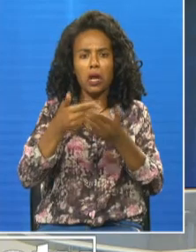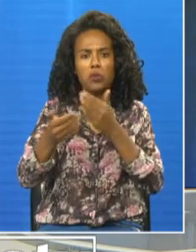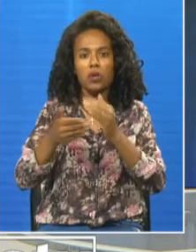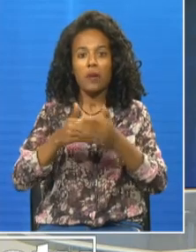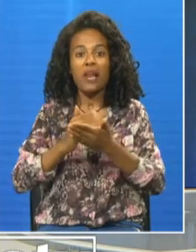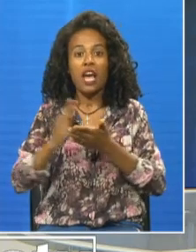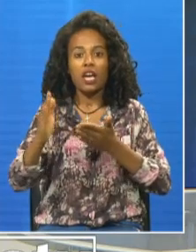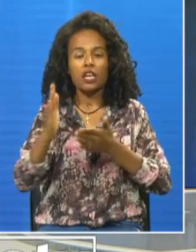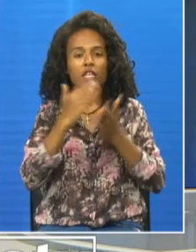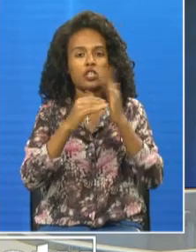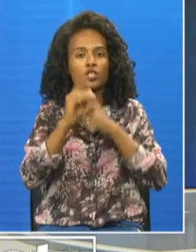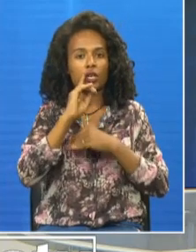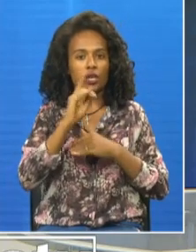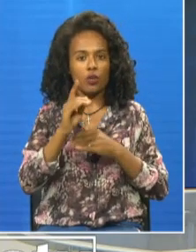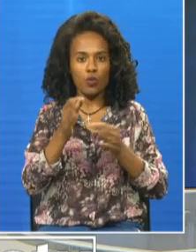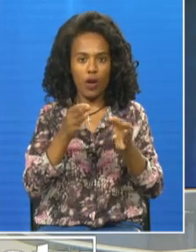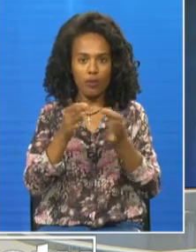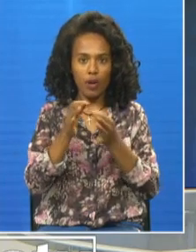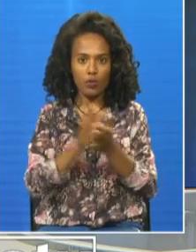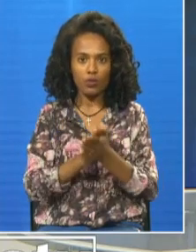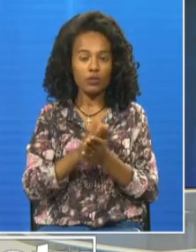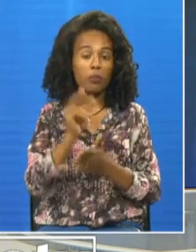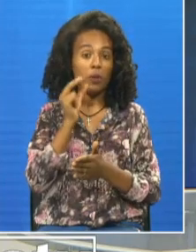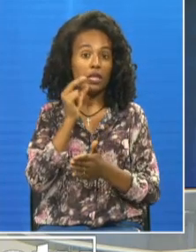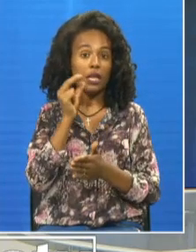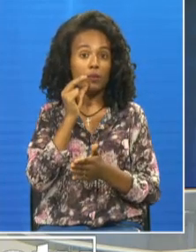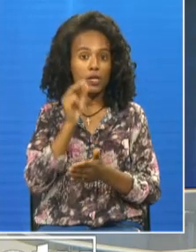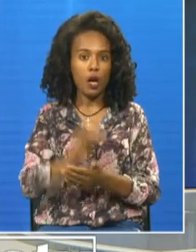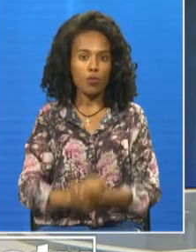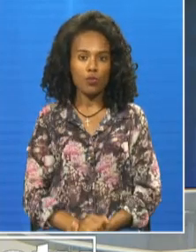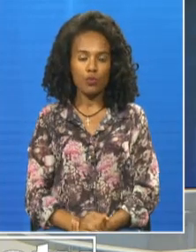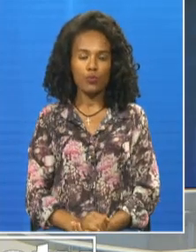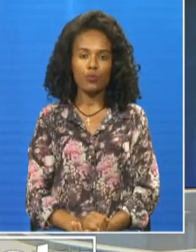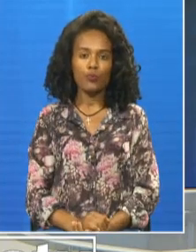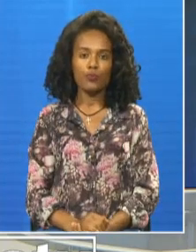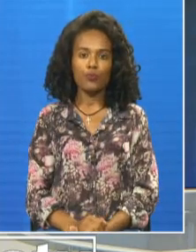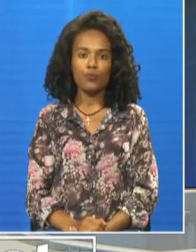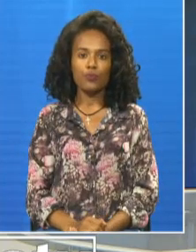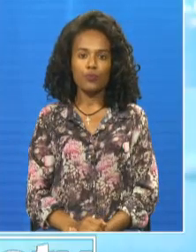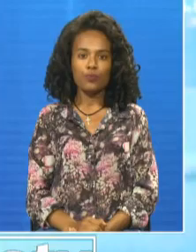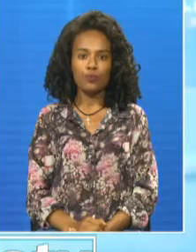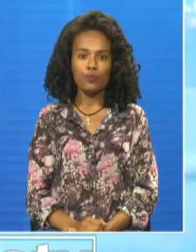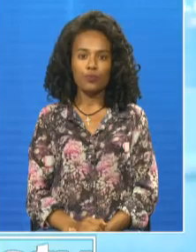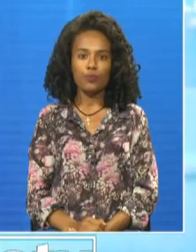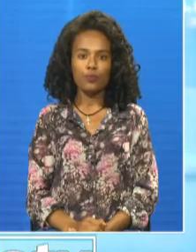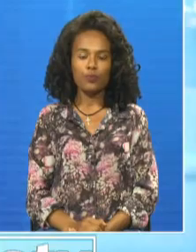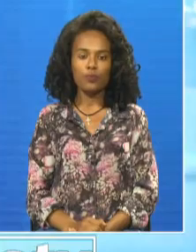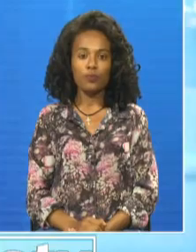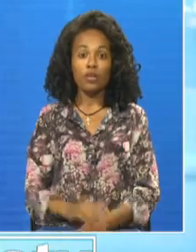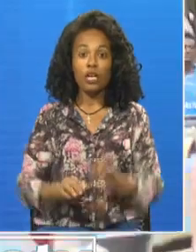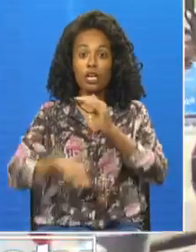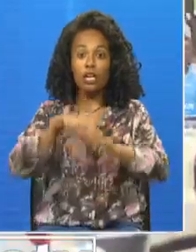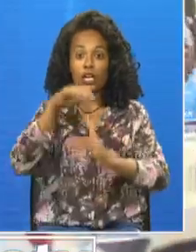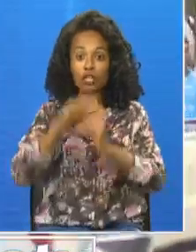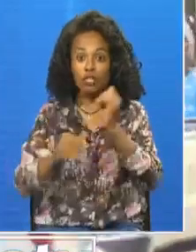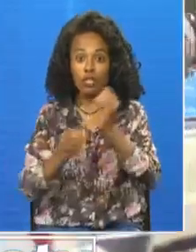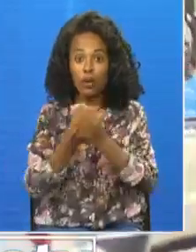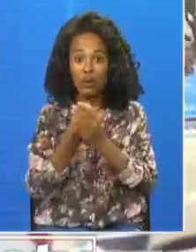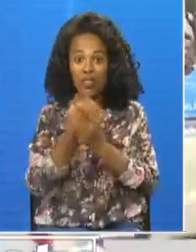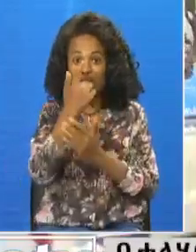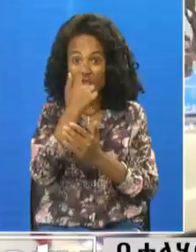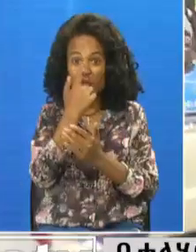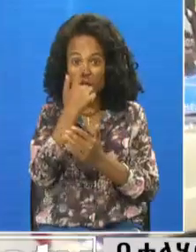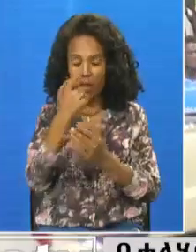ነገ ከነገ ወዲያ ዋጋ የሚያስከፍል እንዳይሆንም ስጋታቸውን ያነሳሉ። አሁን የምናደርገው ነገር ለነገ እምነታችን